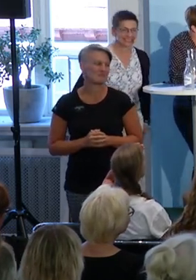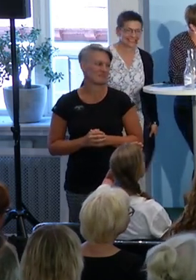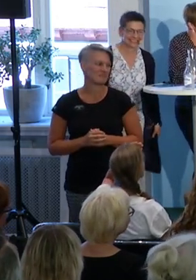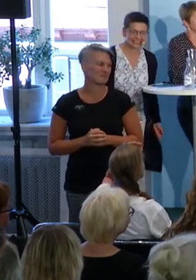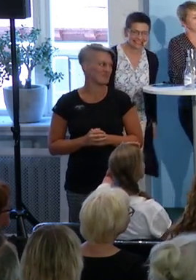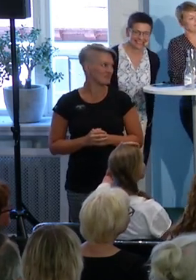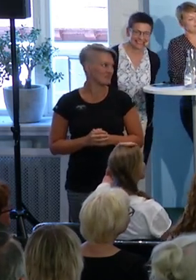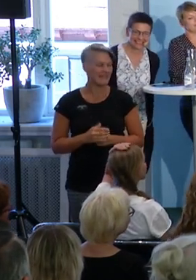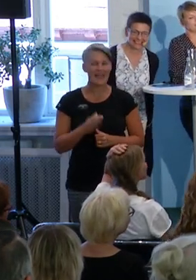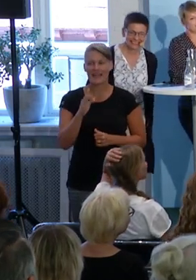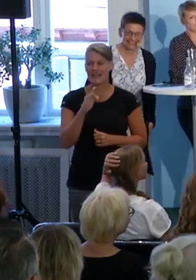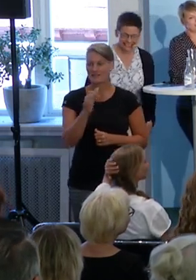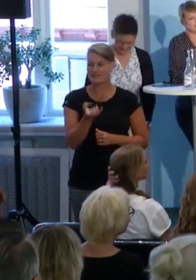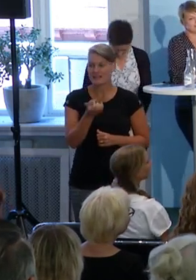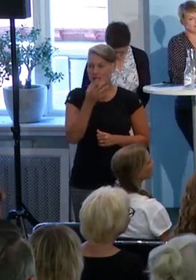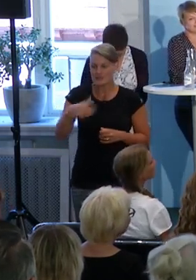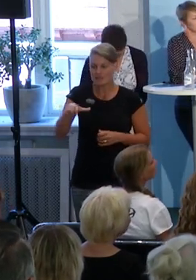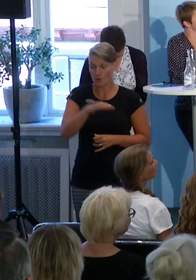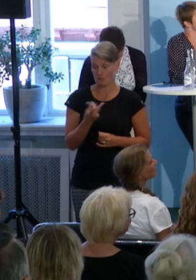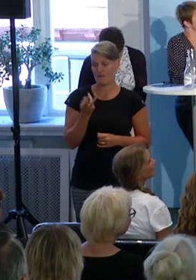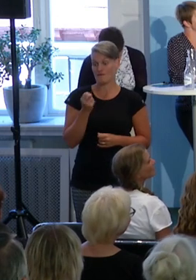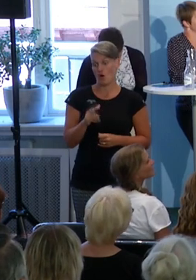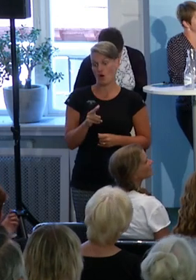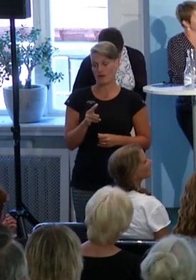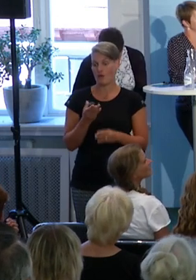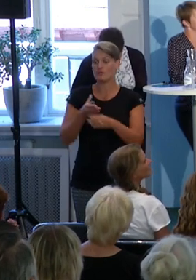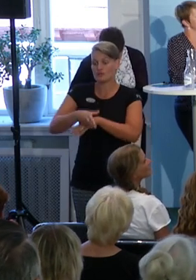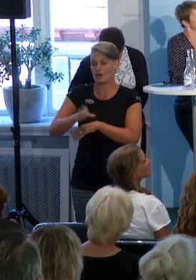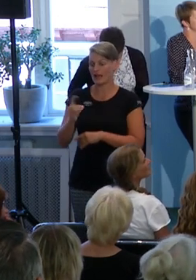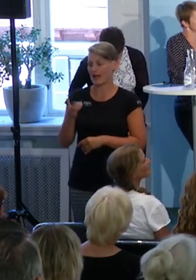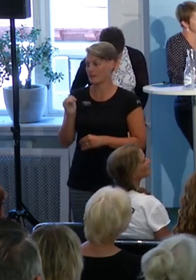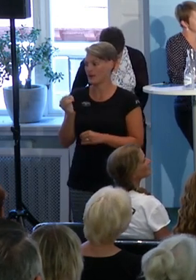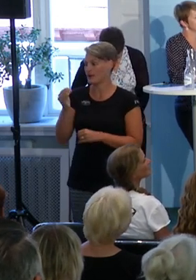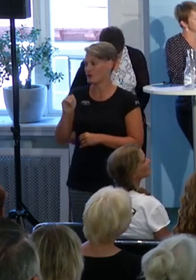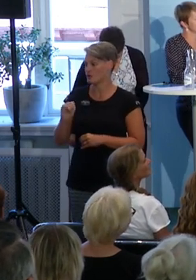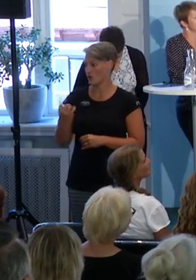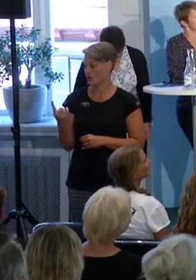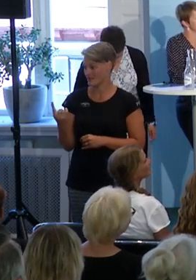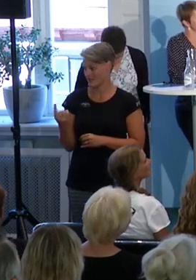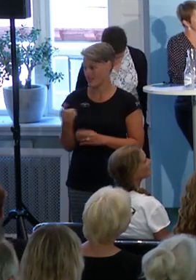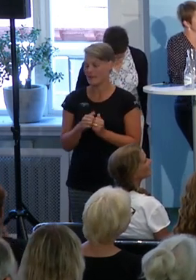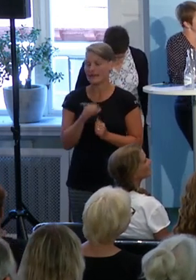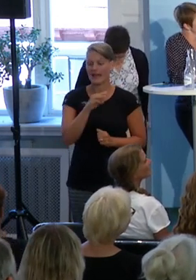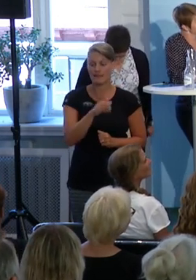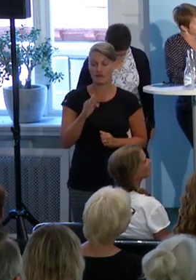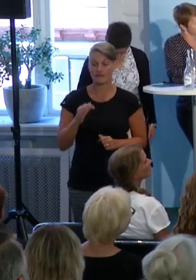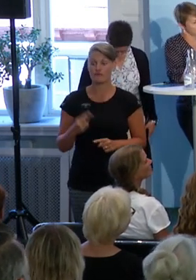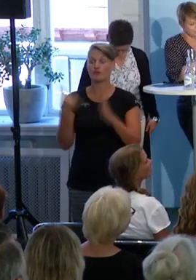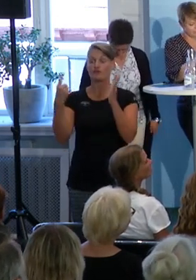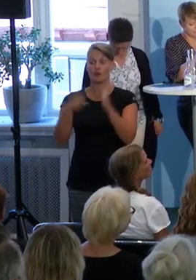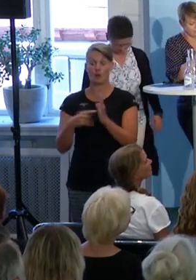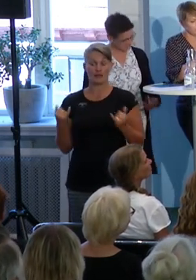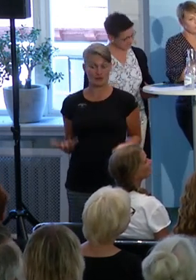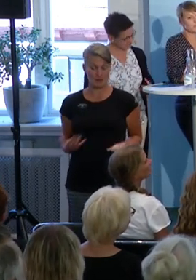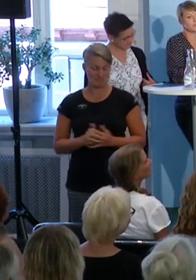FC Rosengård redan vana Almedalsbesökare. Malmö FF gör faktiskt debut i Dalen nu idag.